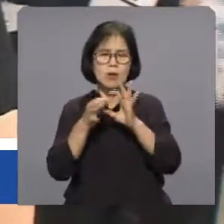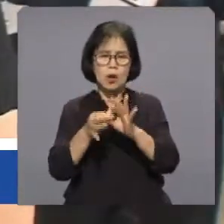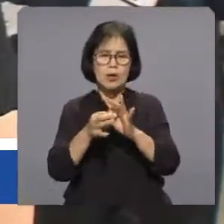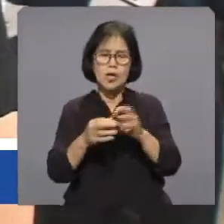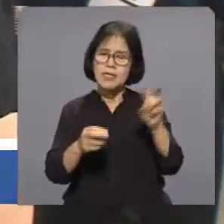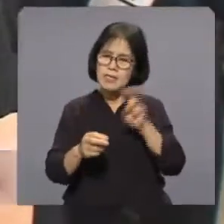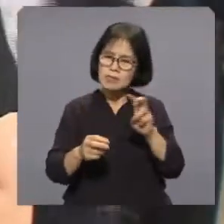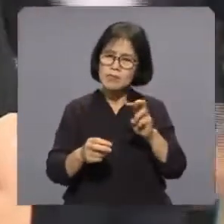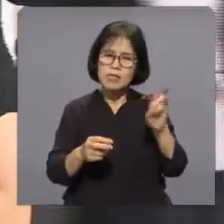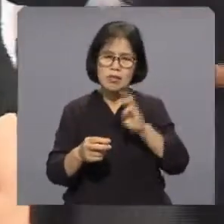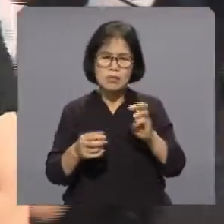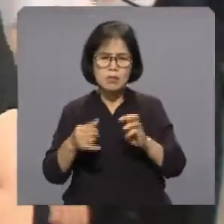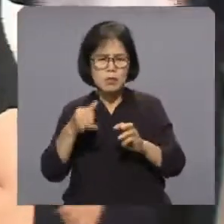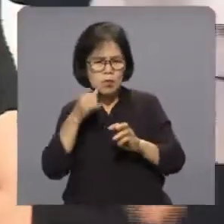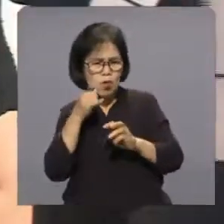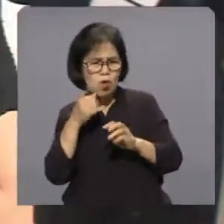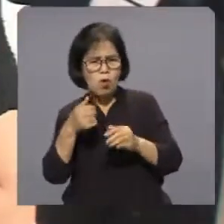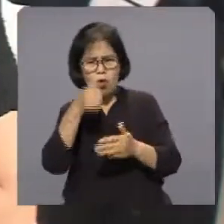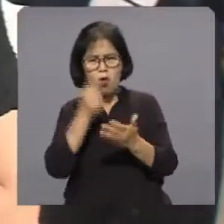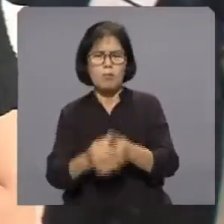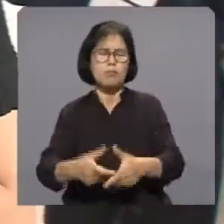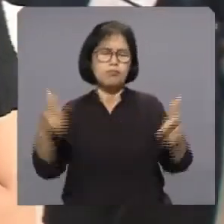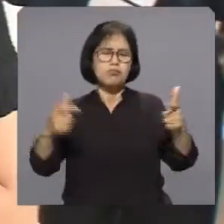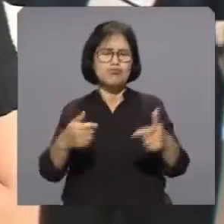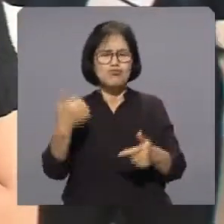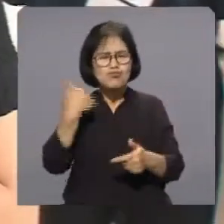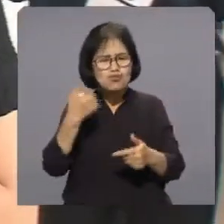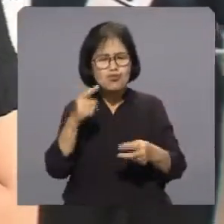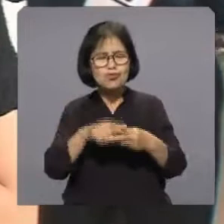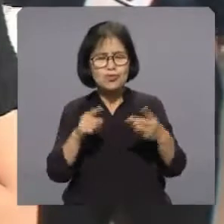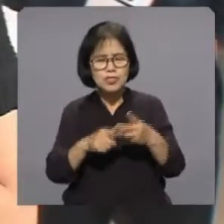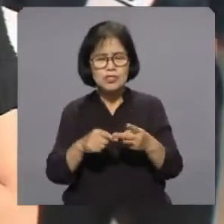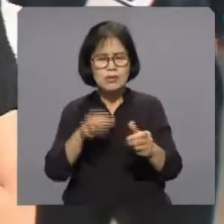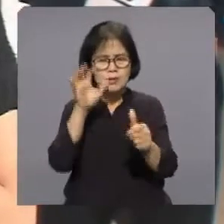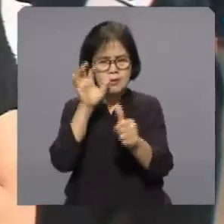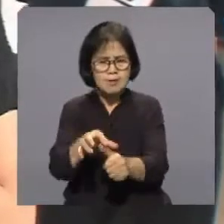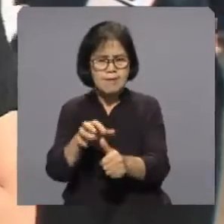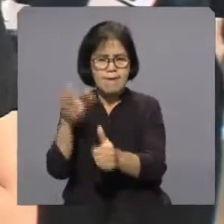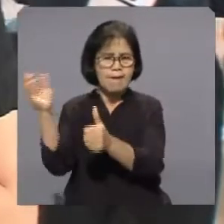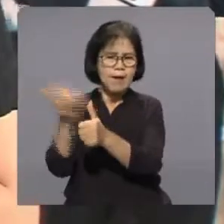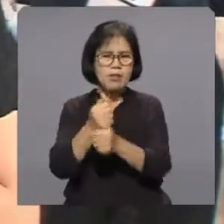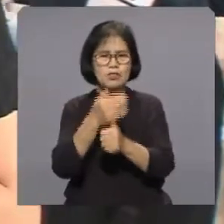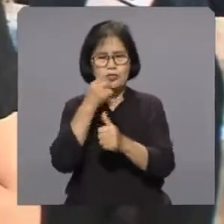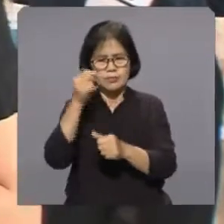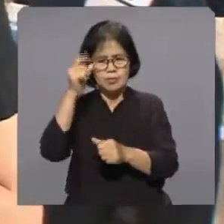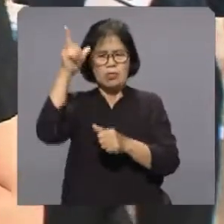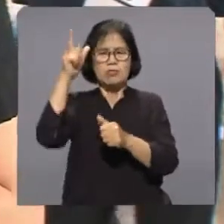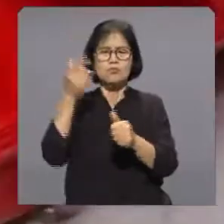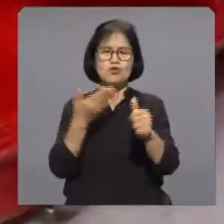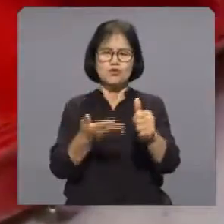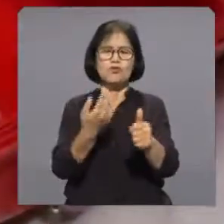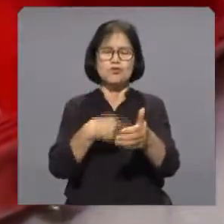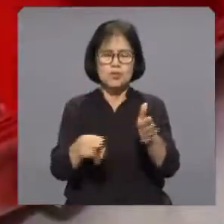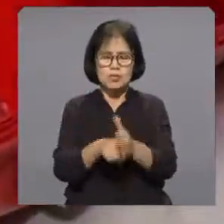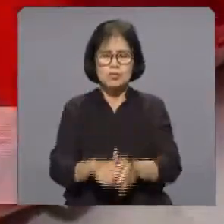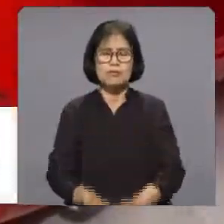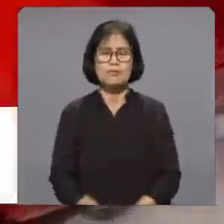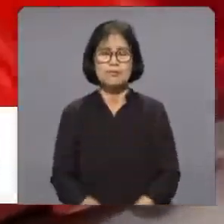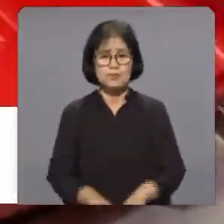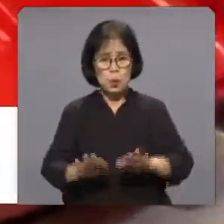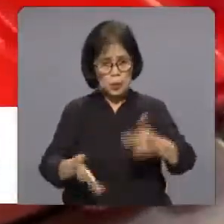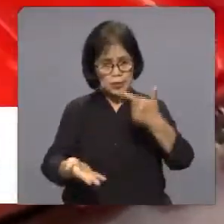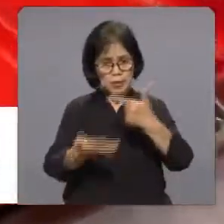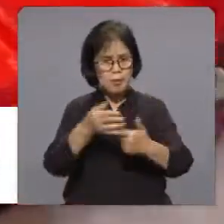20, 30대 마약 사범이 늘면서 누구든 언제든지 단속될 수 있다는 경각심을 심어주기 위해서입니다. 올해 상반기